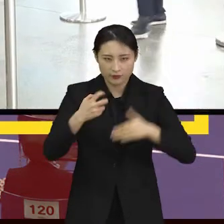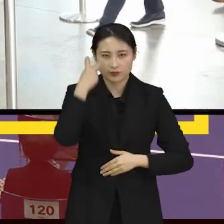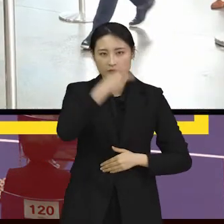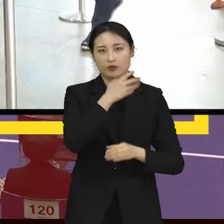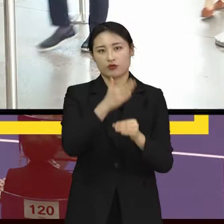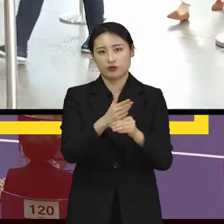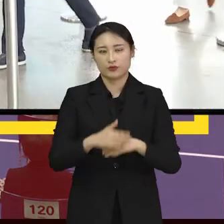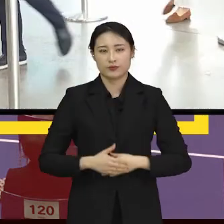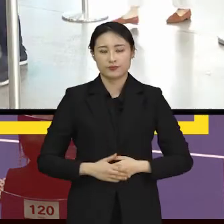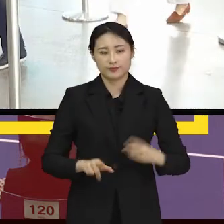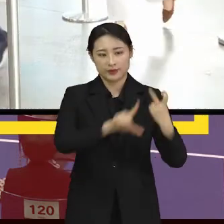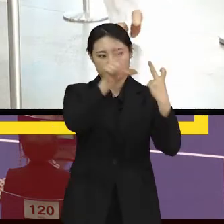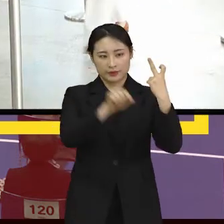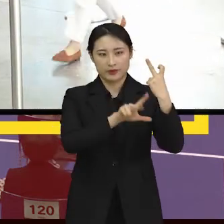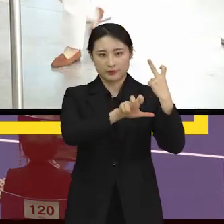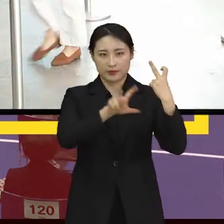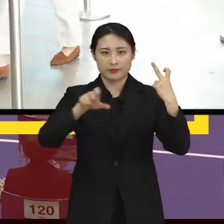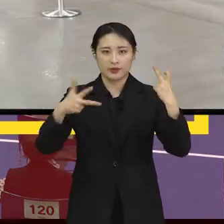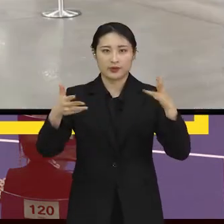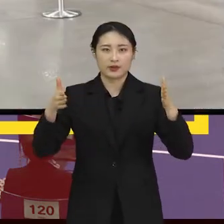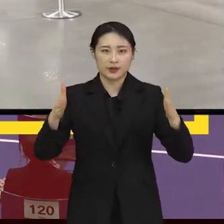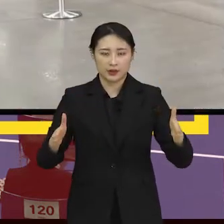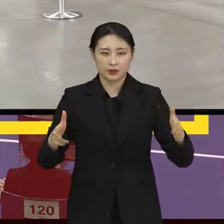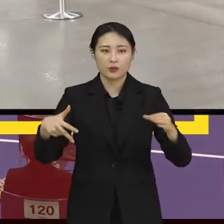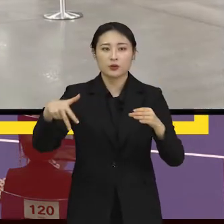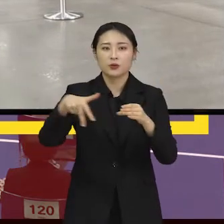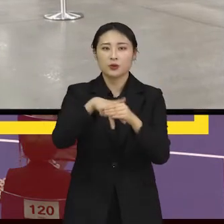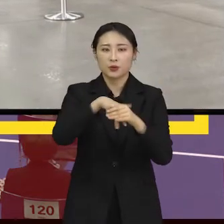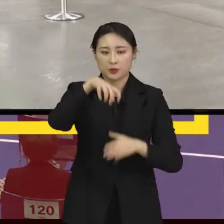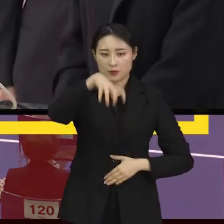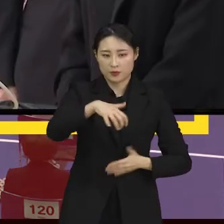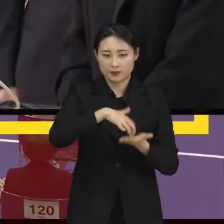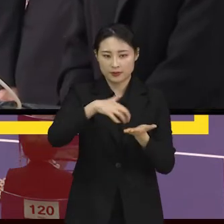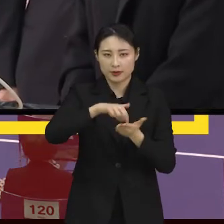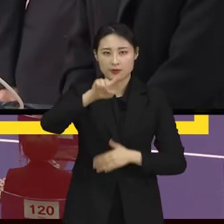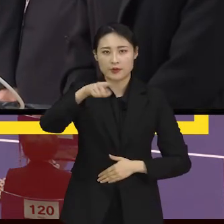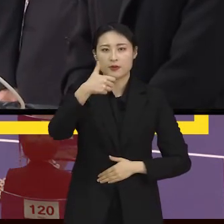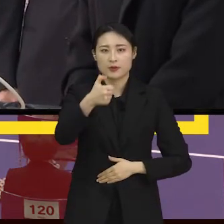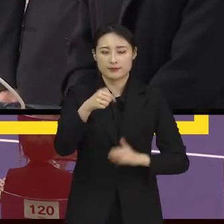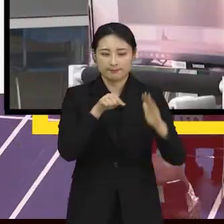27일, 종교시설 150개소를 직접 찾아가 현장 점검을